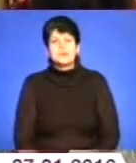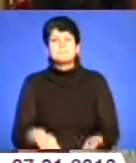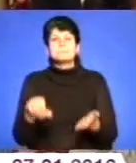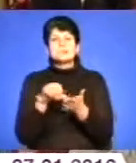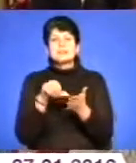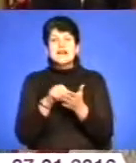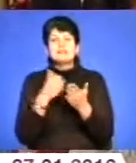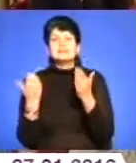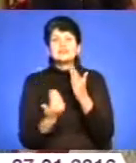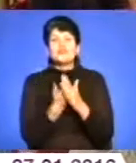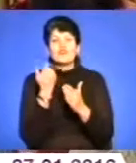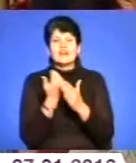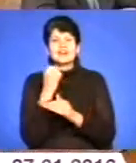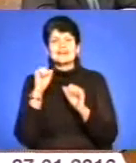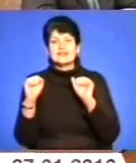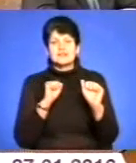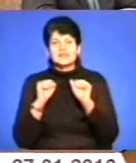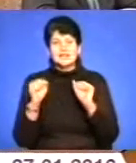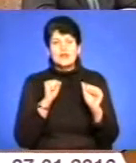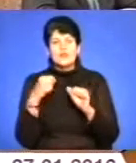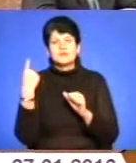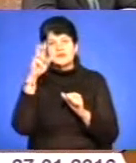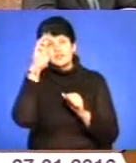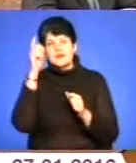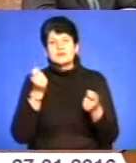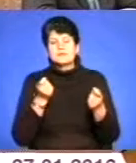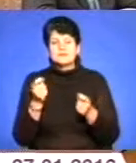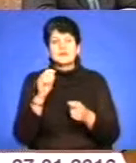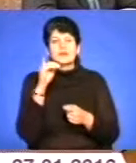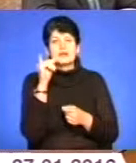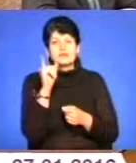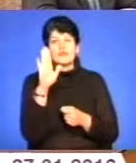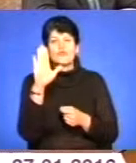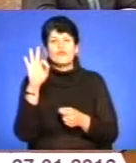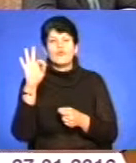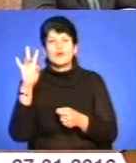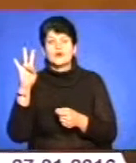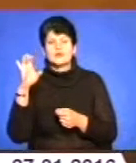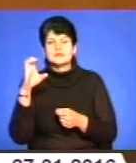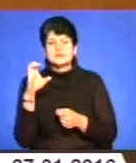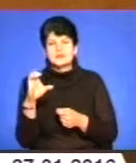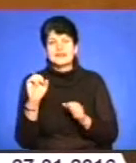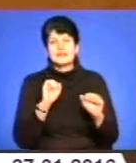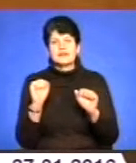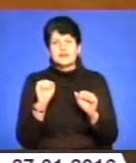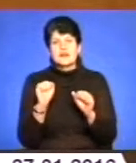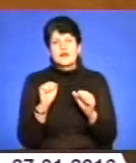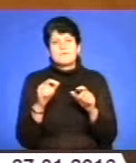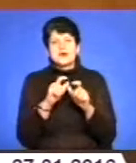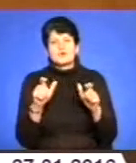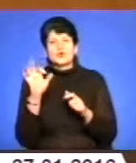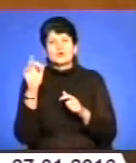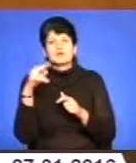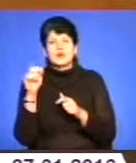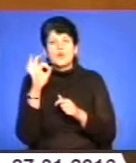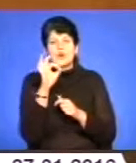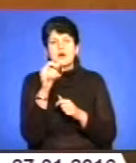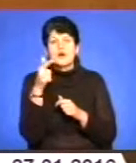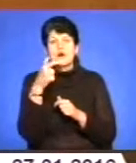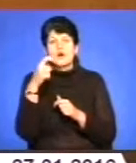Представили нових керівників департаментів облдержадміністрації – Ігоря Вонса, заступника голови керівника апарату ОДА, Ольгу Хому,